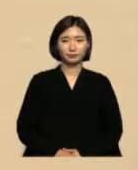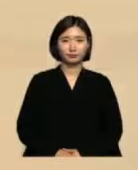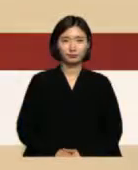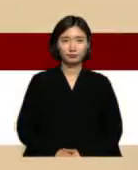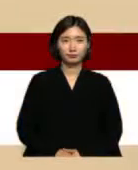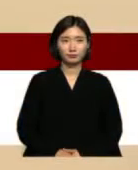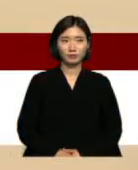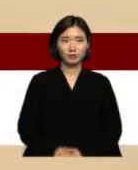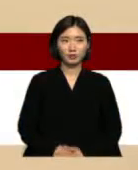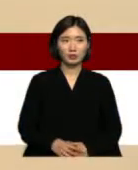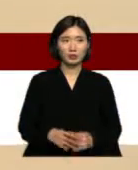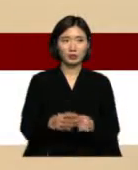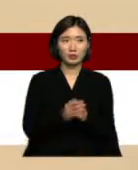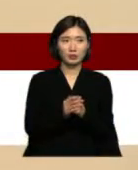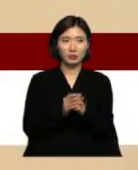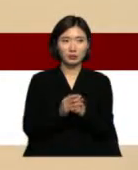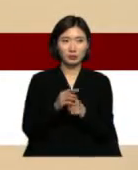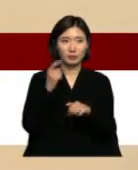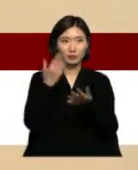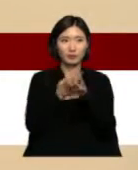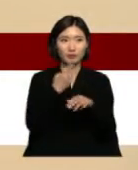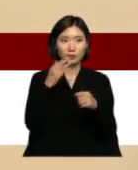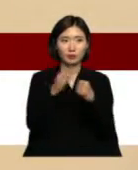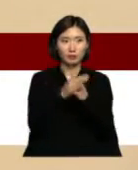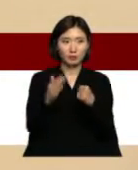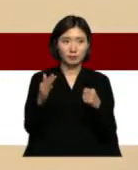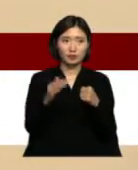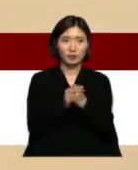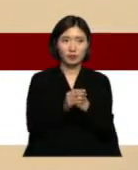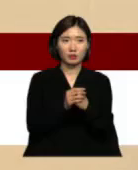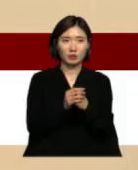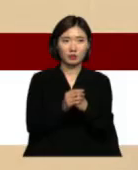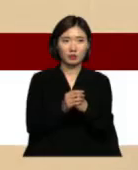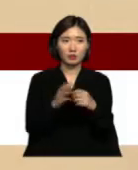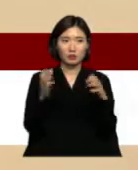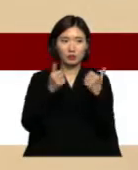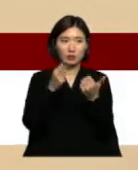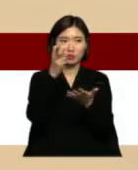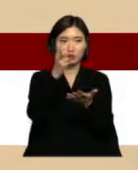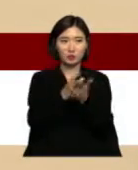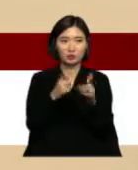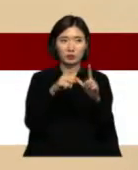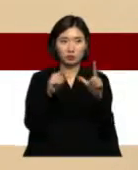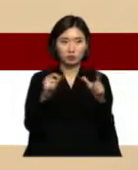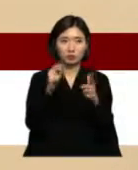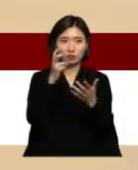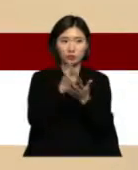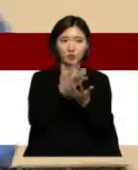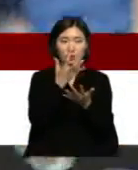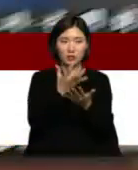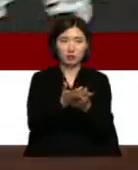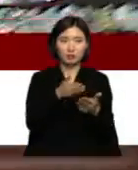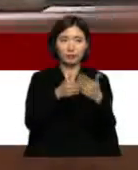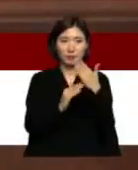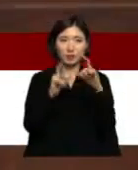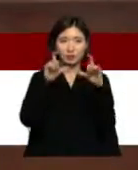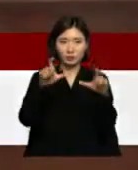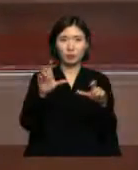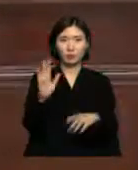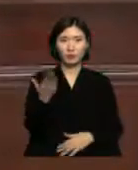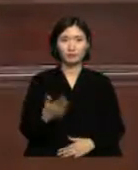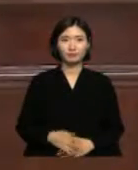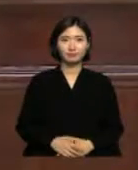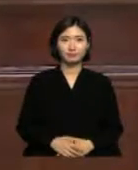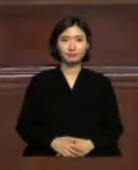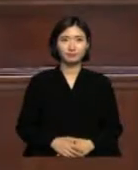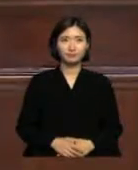이의가 없으므로 의사일정 제2항 서울특별시 송파구의 회의규칙 일부 개정 규칙안은 부결됐음을 선포합니다.